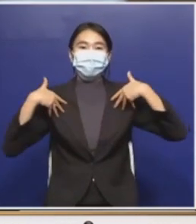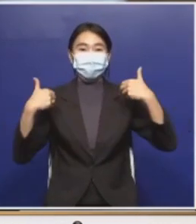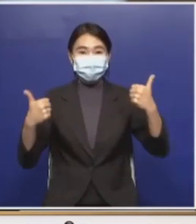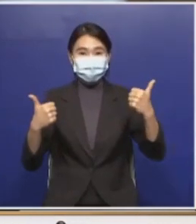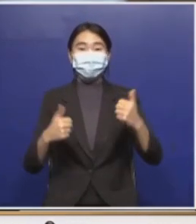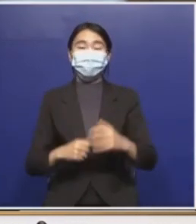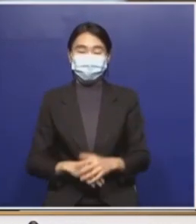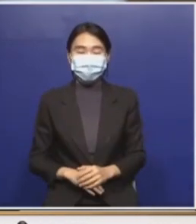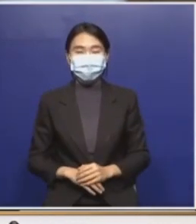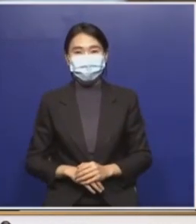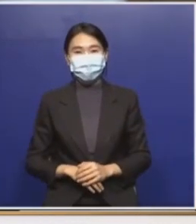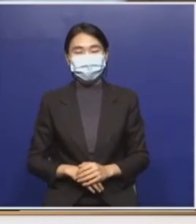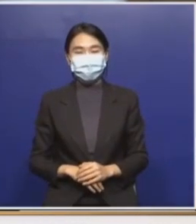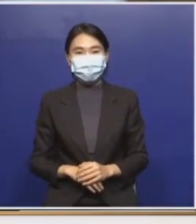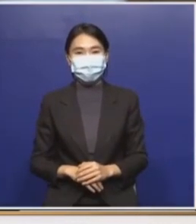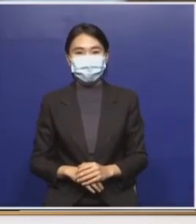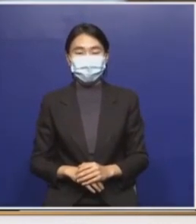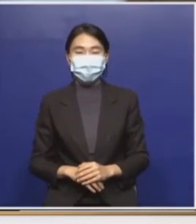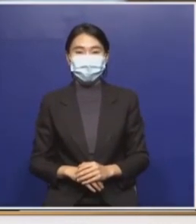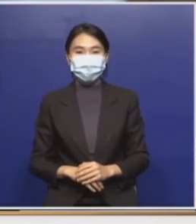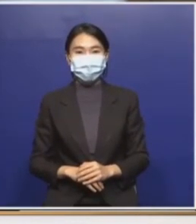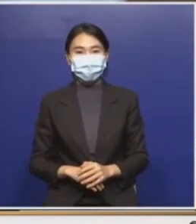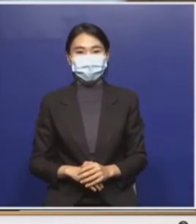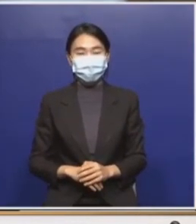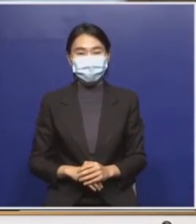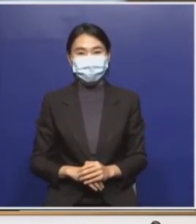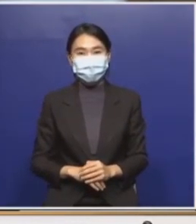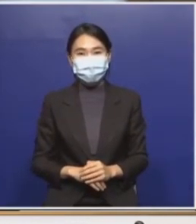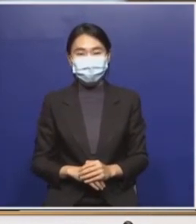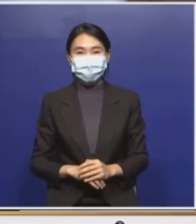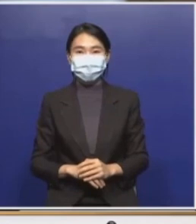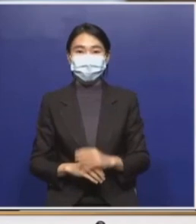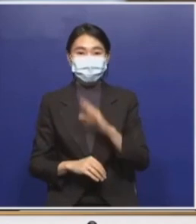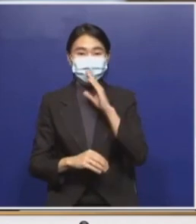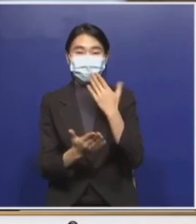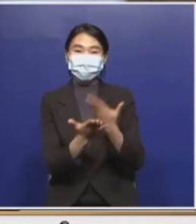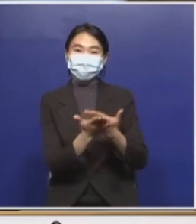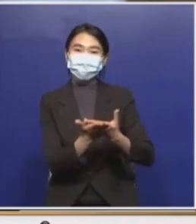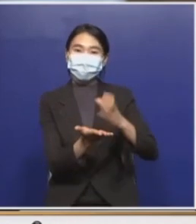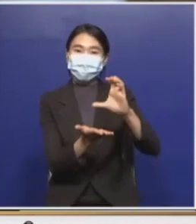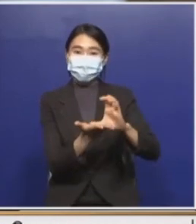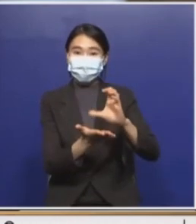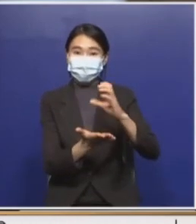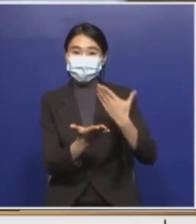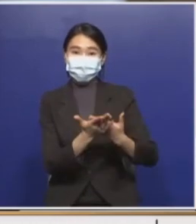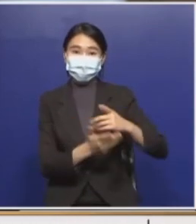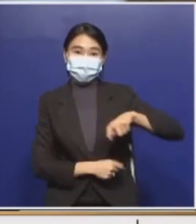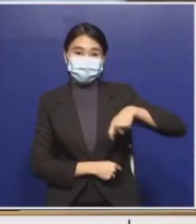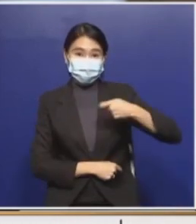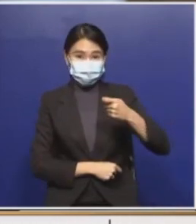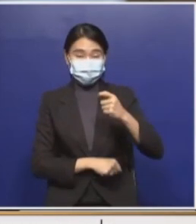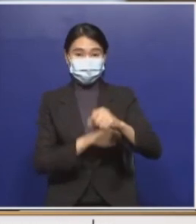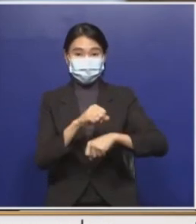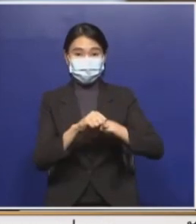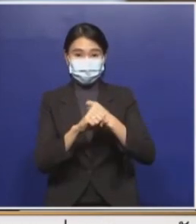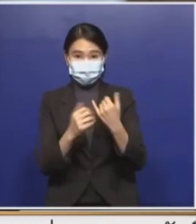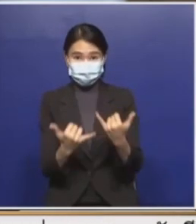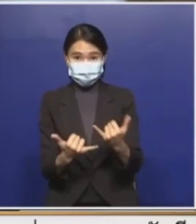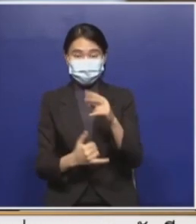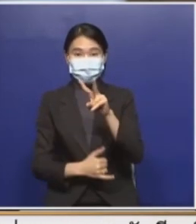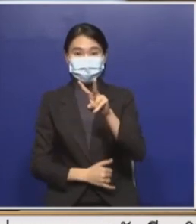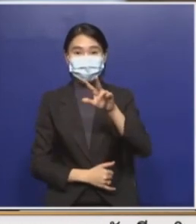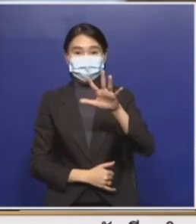สุขท่านประธานที่เคารพครับการจัดงบประมาณรายจ่ายในปีพ.ศ.